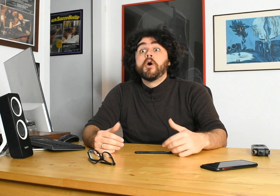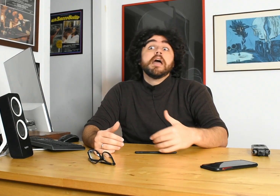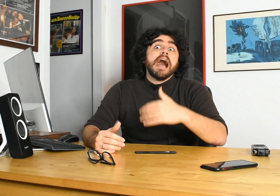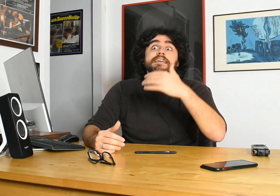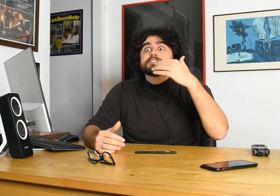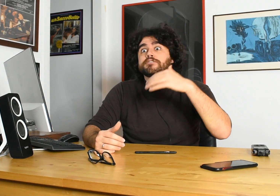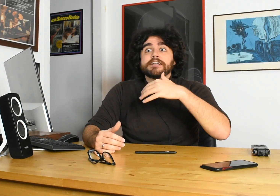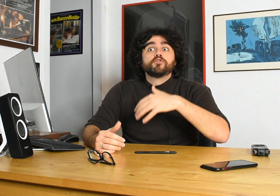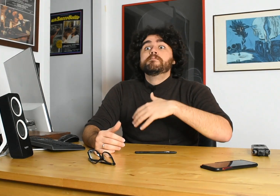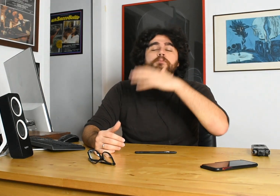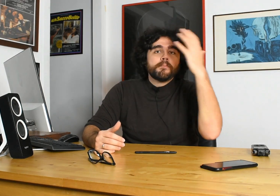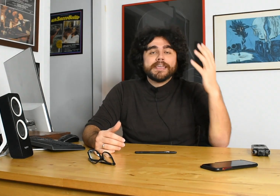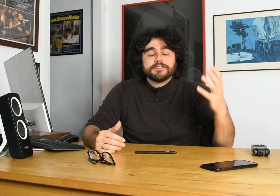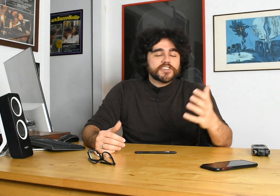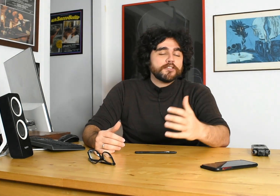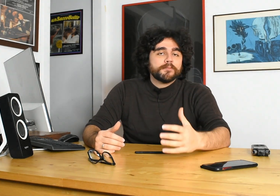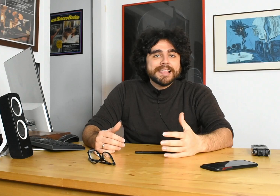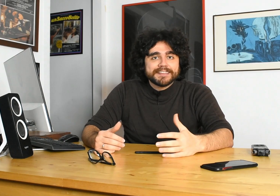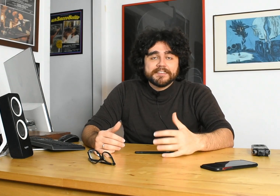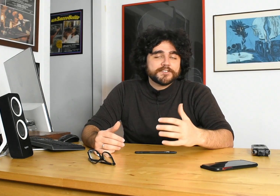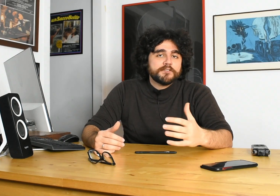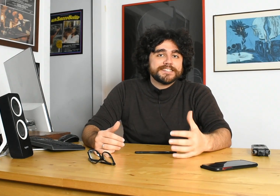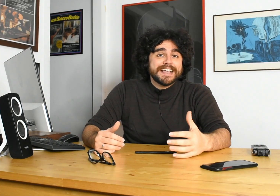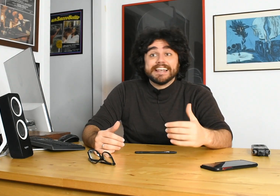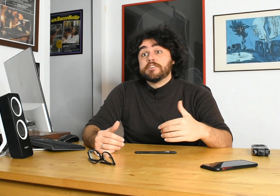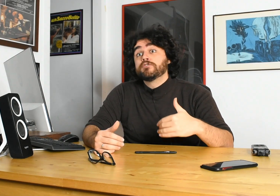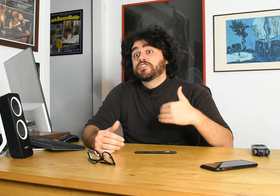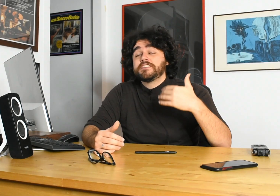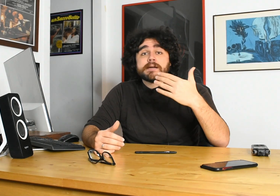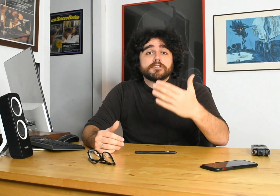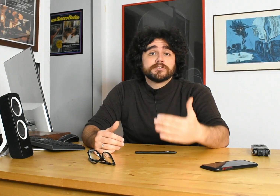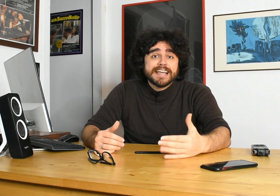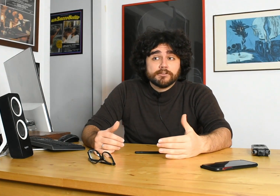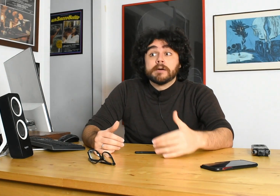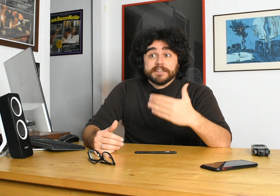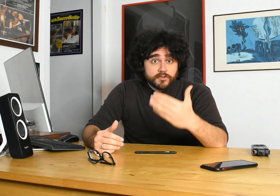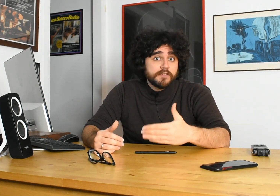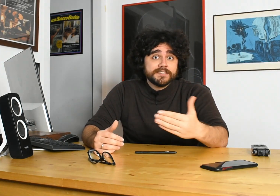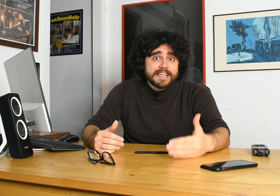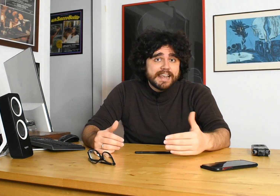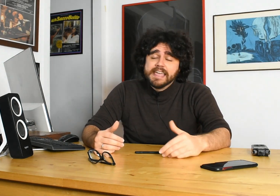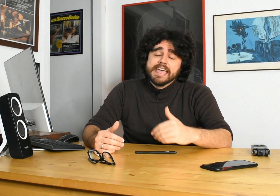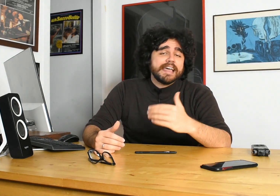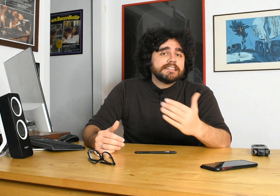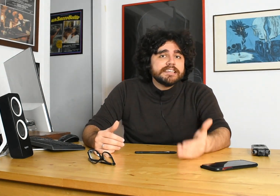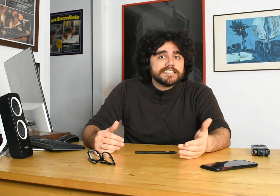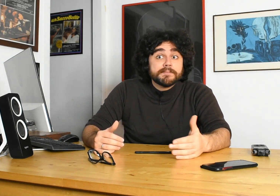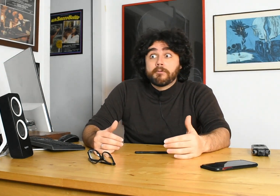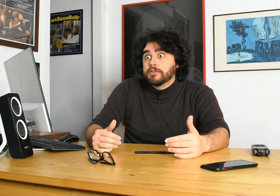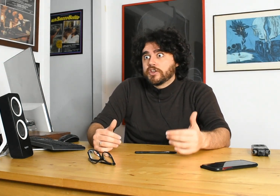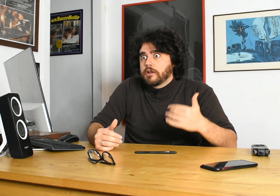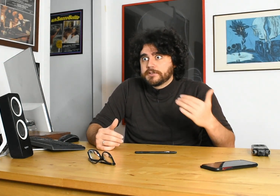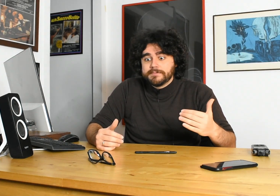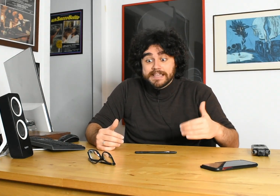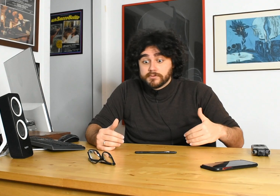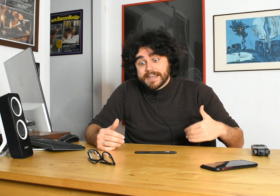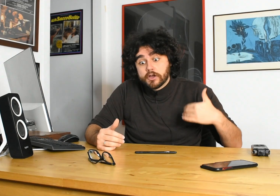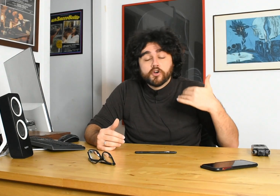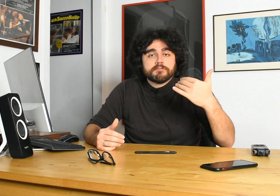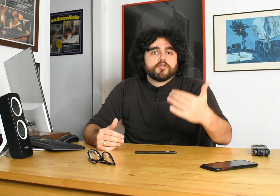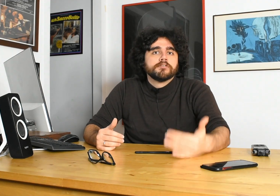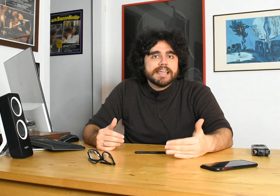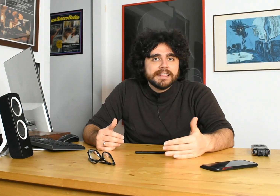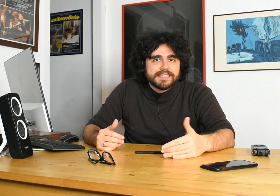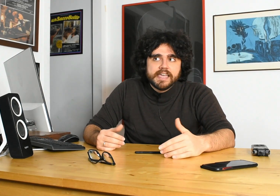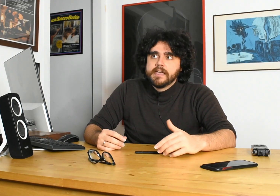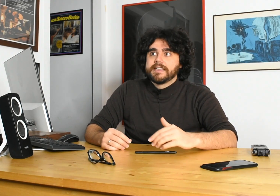quando abbiamo anche soltanto un po' meno di 100 miliardi di evasione fiscale, non ci fidiamo dello Stato, la pressione fiscale è altissima, quando c'è la possibilità di usare